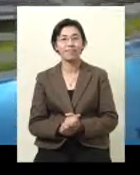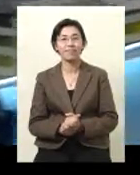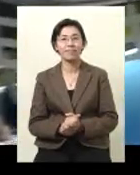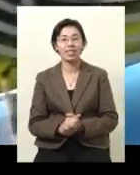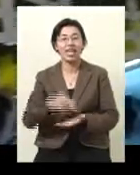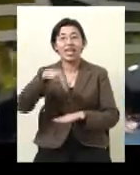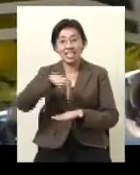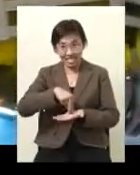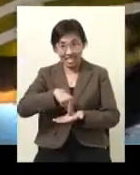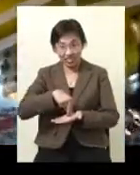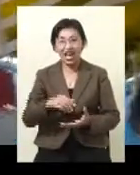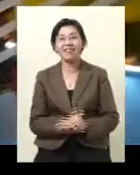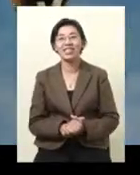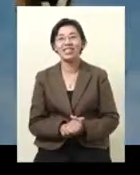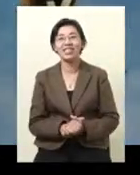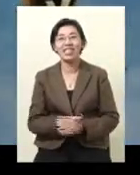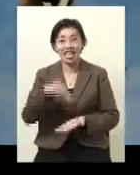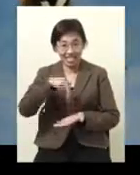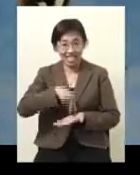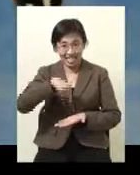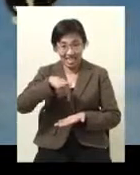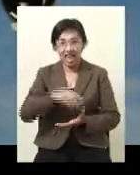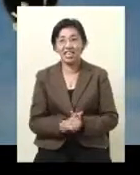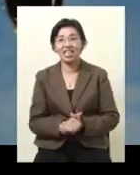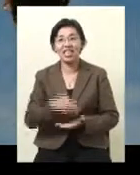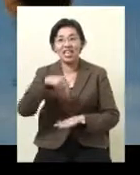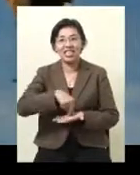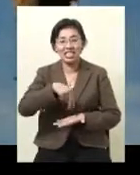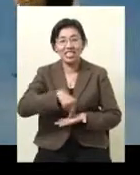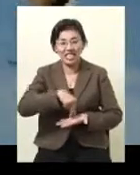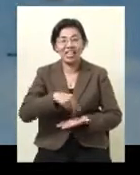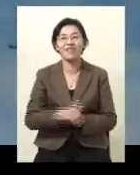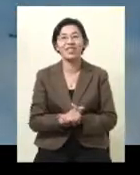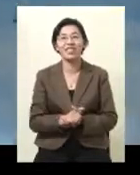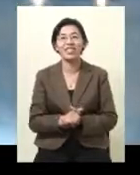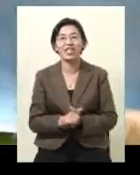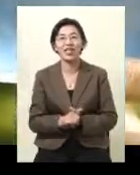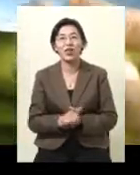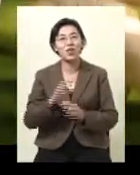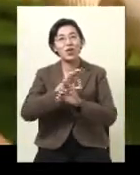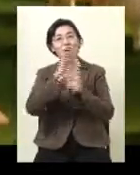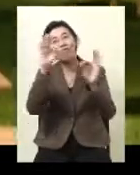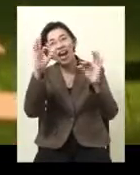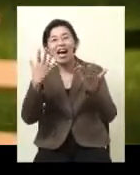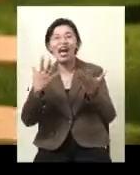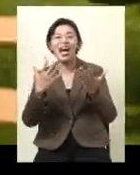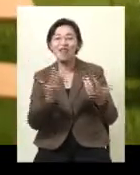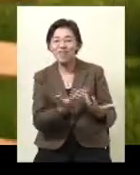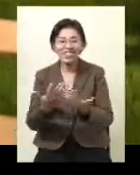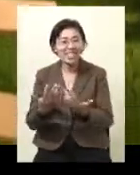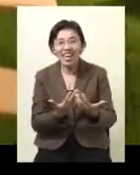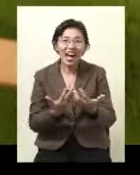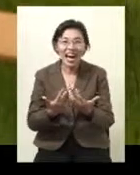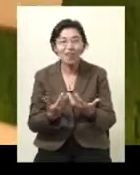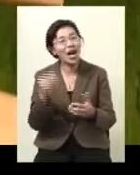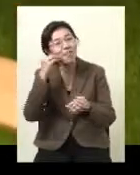งงค่ะ เรายืนอยู่บนฟ้าเรายืนอยู่กลางสนามหลังบ้าน